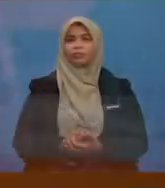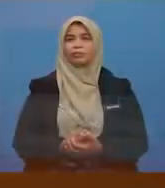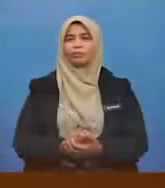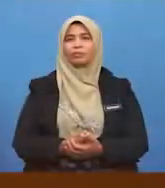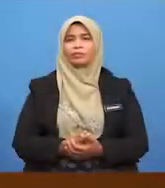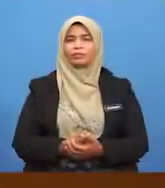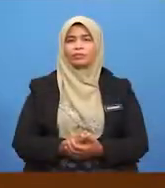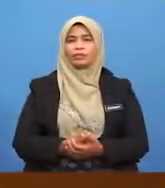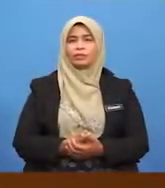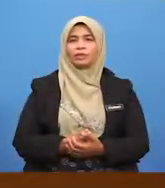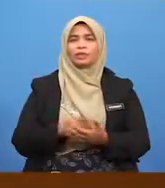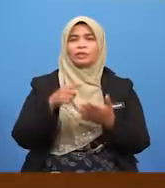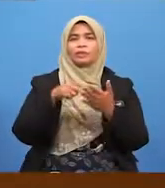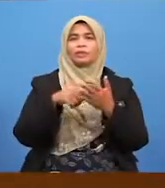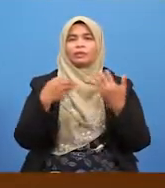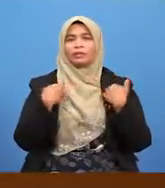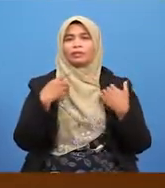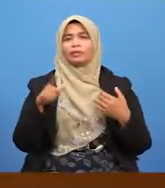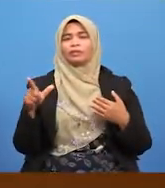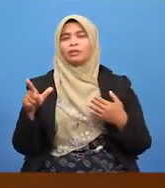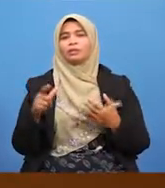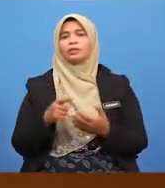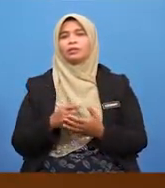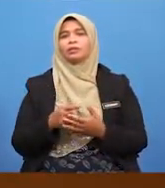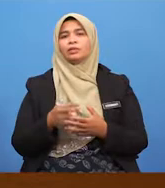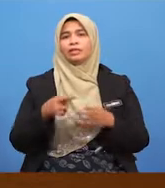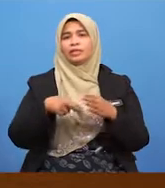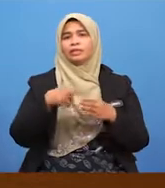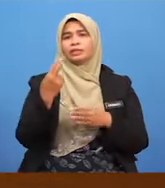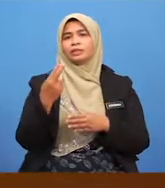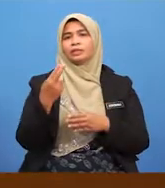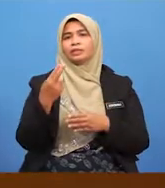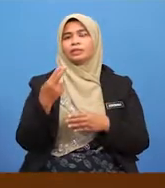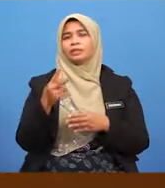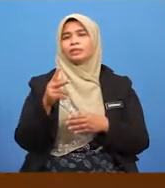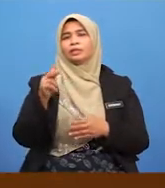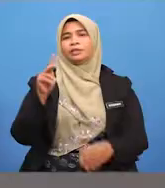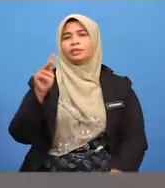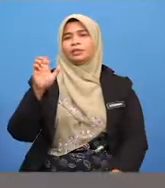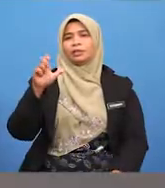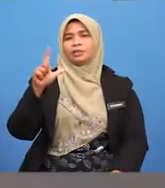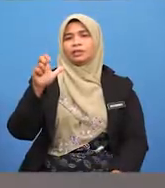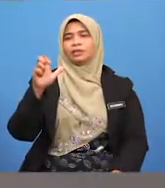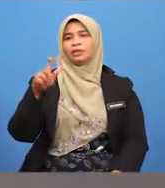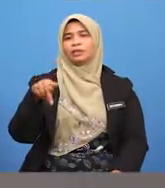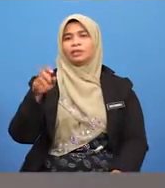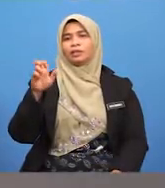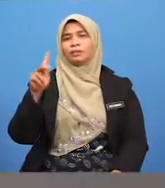Oke ini adalah hasil Klepek lurus